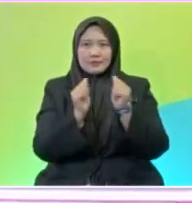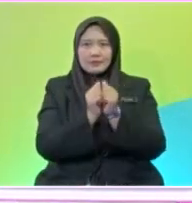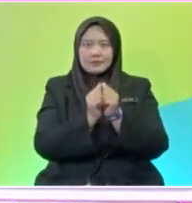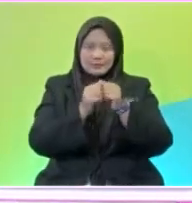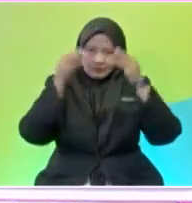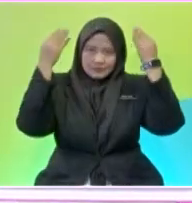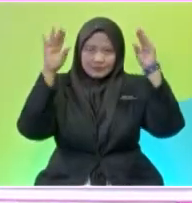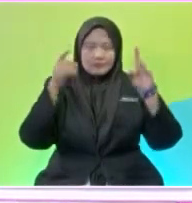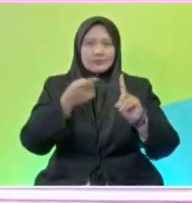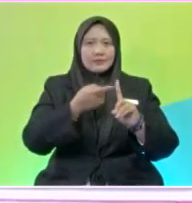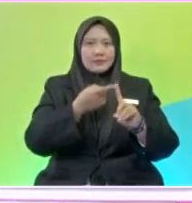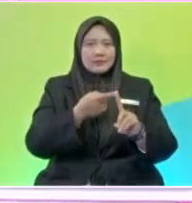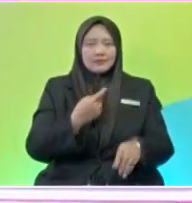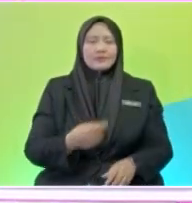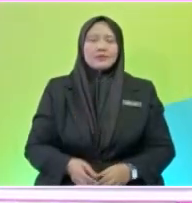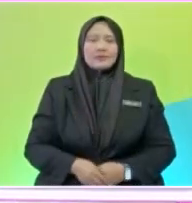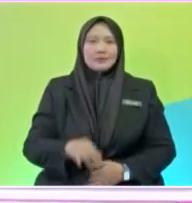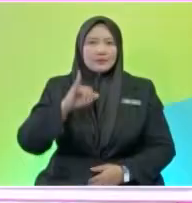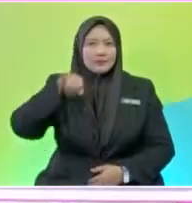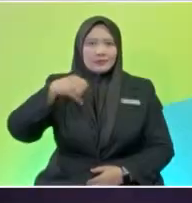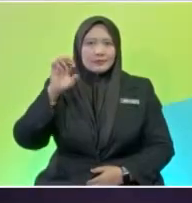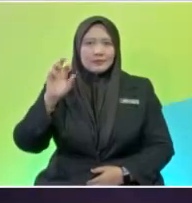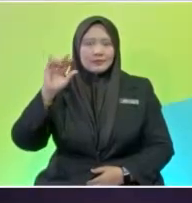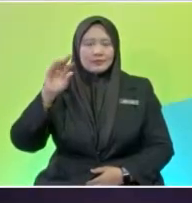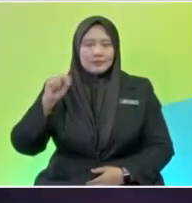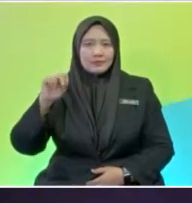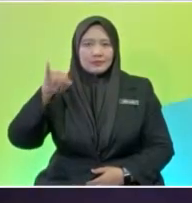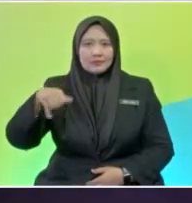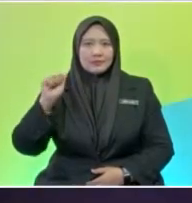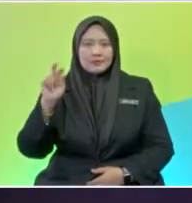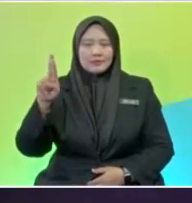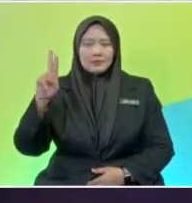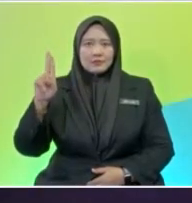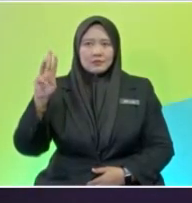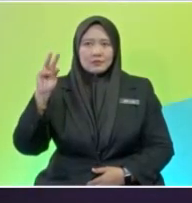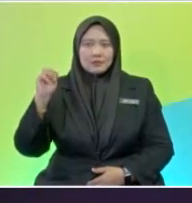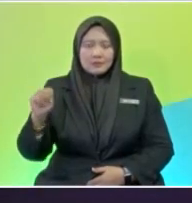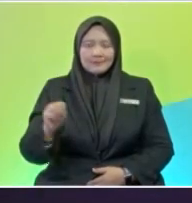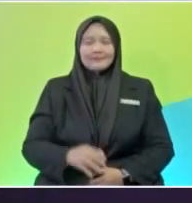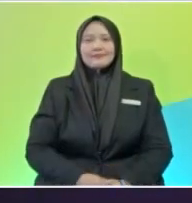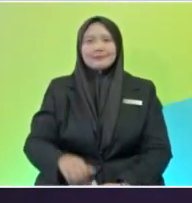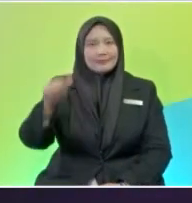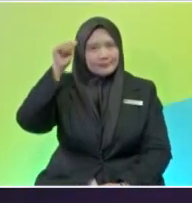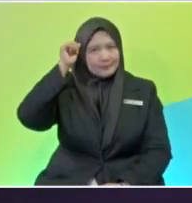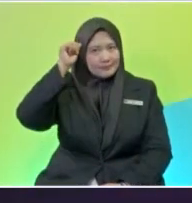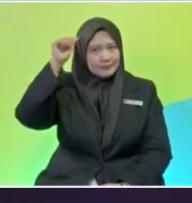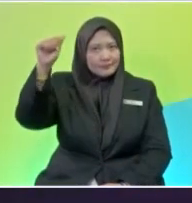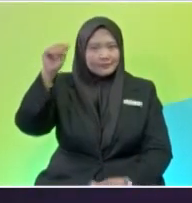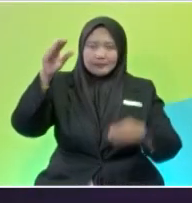jarum banting yaitu Cikgu Muhammad Hazel Assalamualaikum cikgum Alhamdulillah